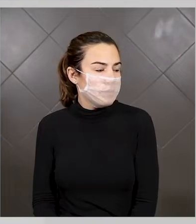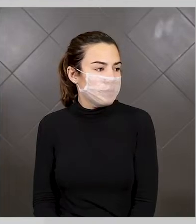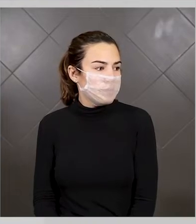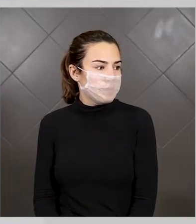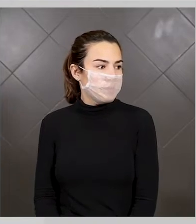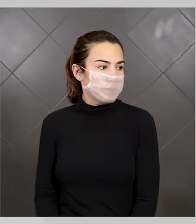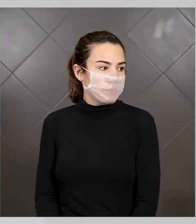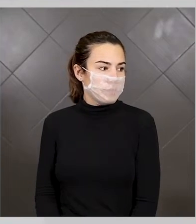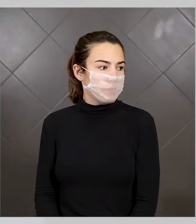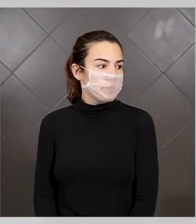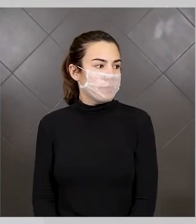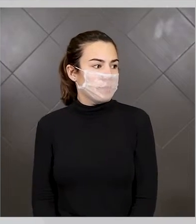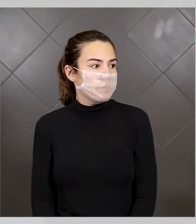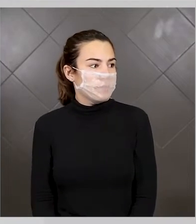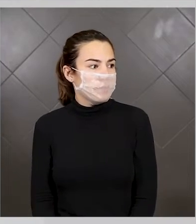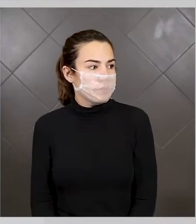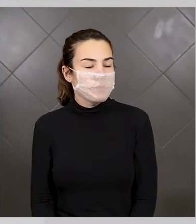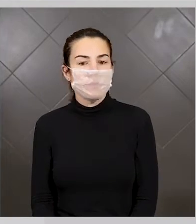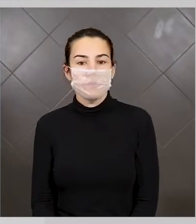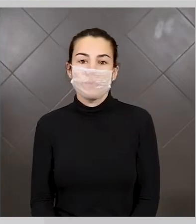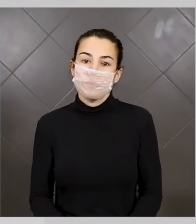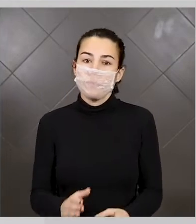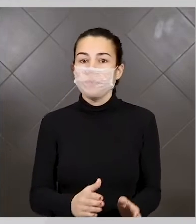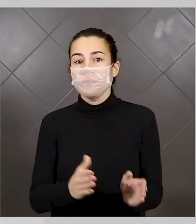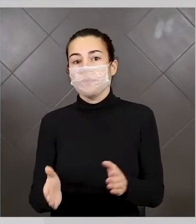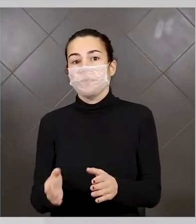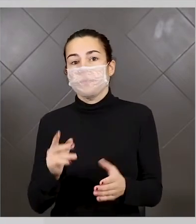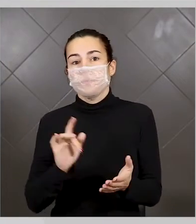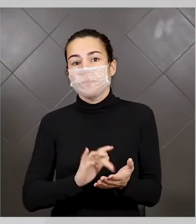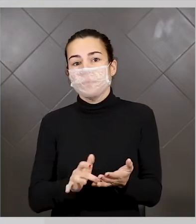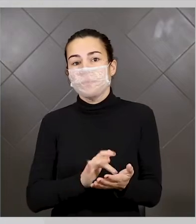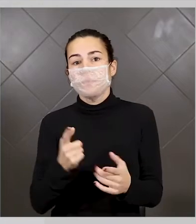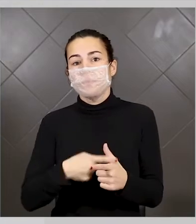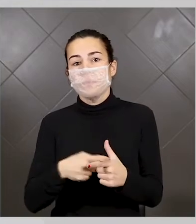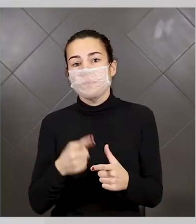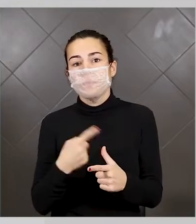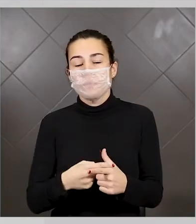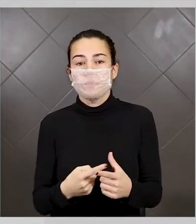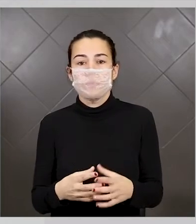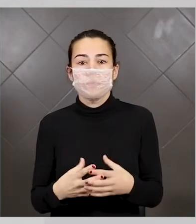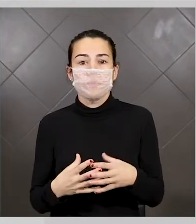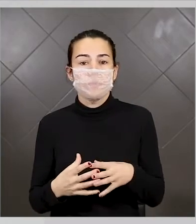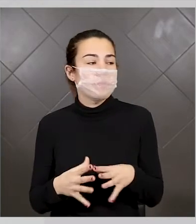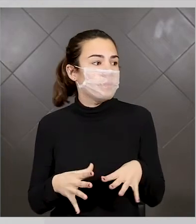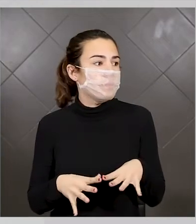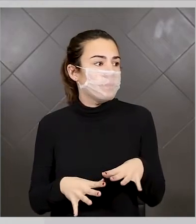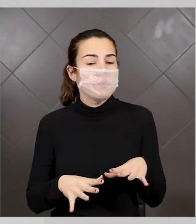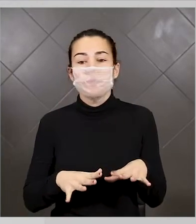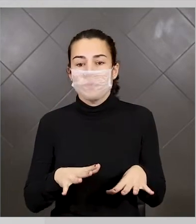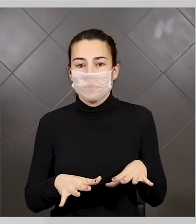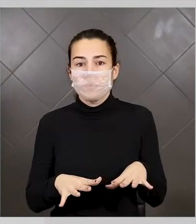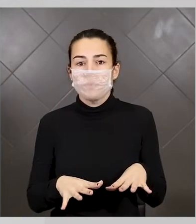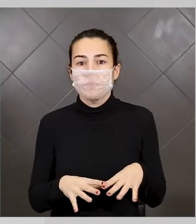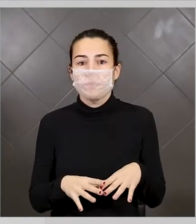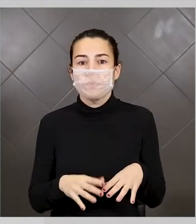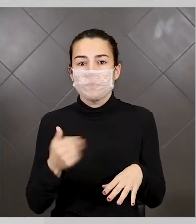Tenim la coca de patata mullada i un cop està mullada amb la llet d'ametlla està dura i